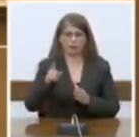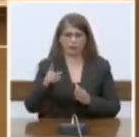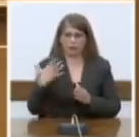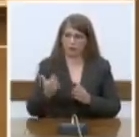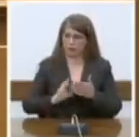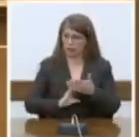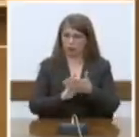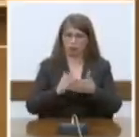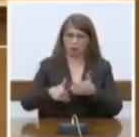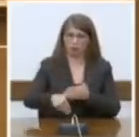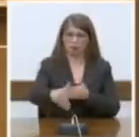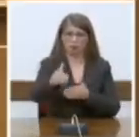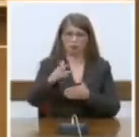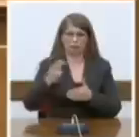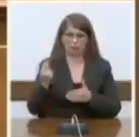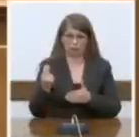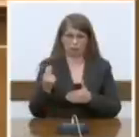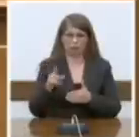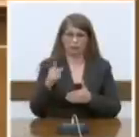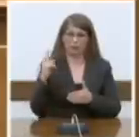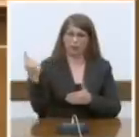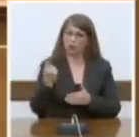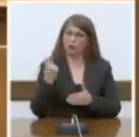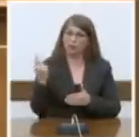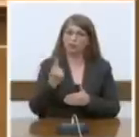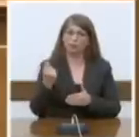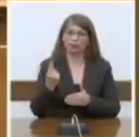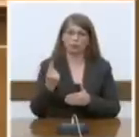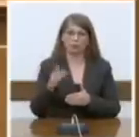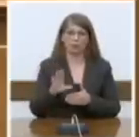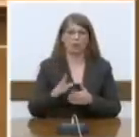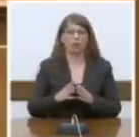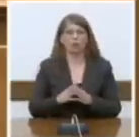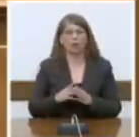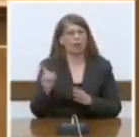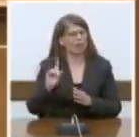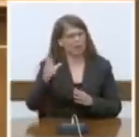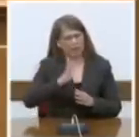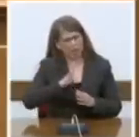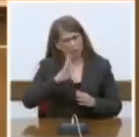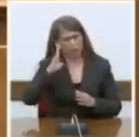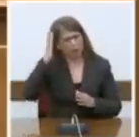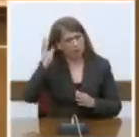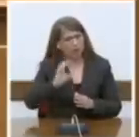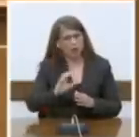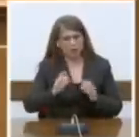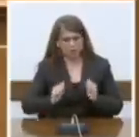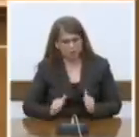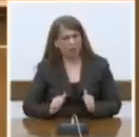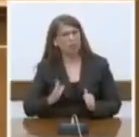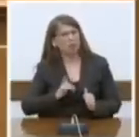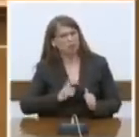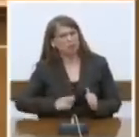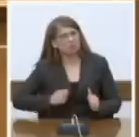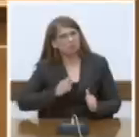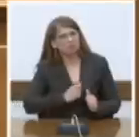της οικονομίας. Υποθηκεύει όμως και το φυσικό περιβάλλον, δηλαδή τους πόρους μας και το ανθρώπινο κεφάλαιο. Και τελικά καθόμαστε και στεναχωριόμαστε, γιατί πιστεύω